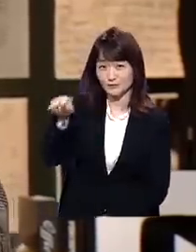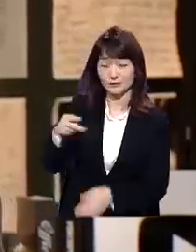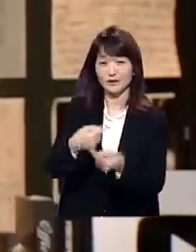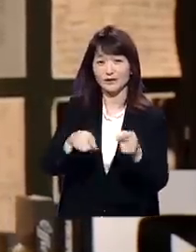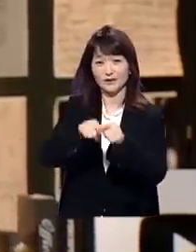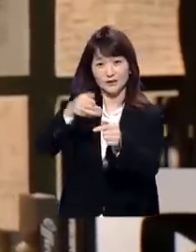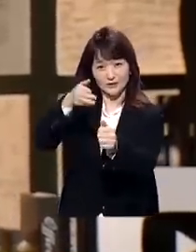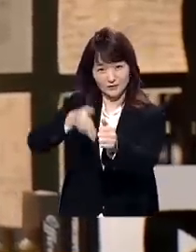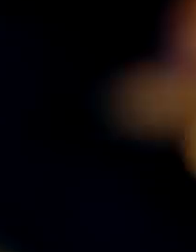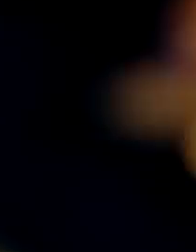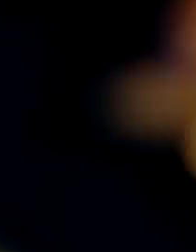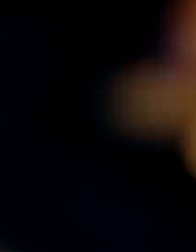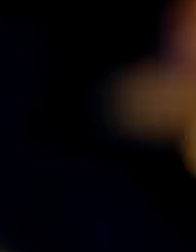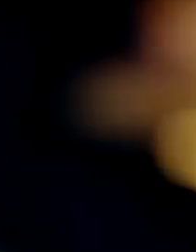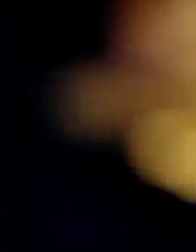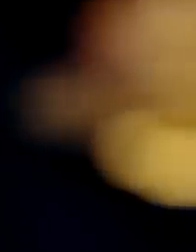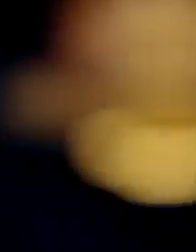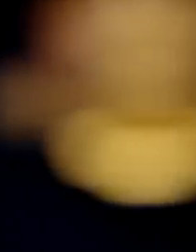주시죠.